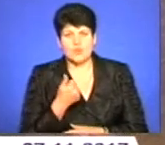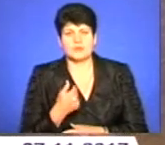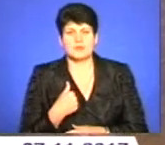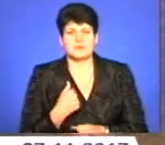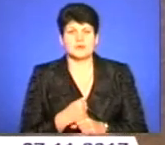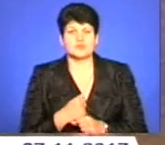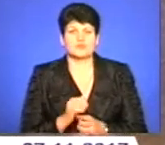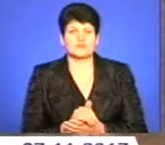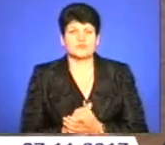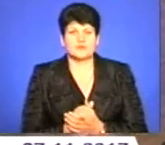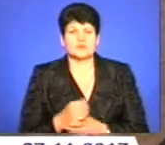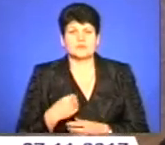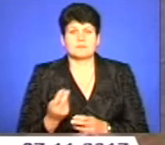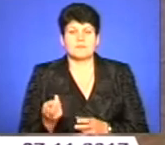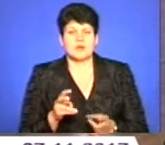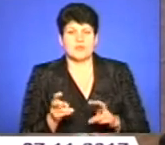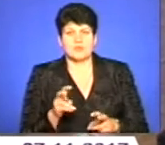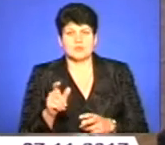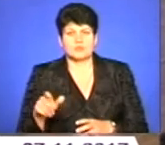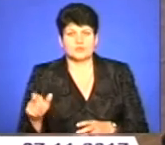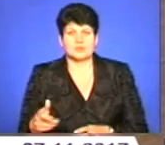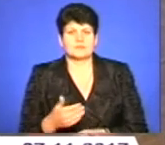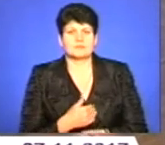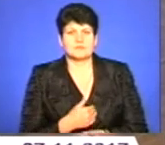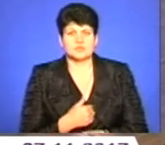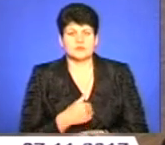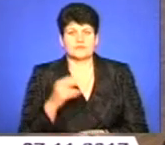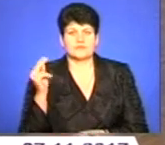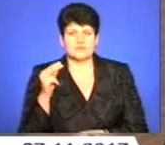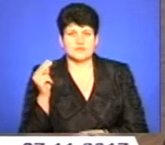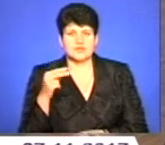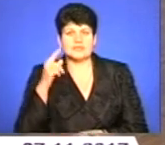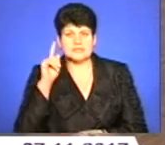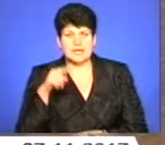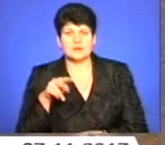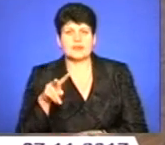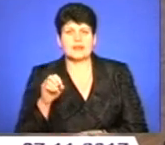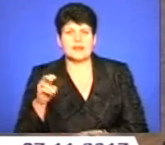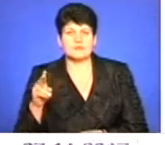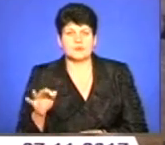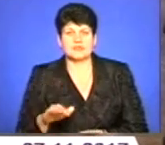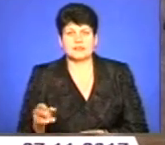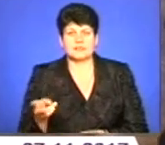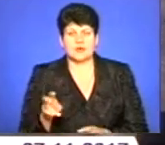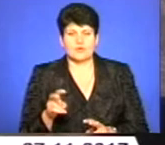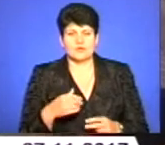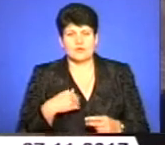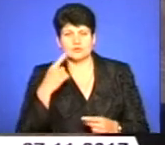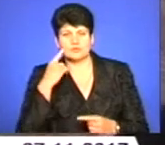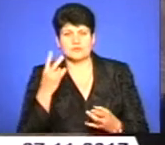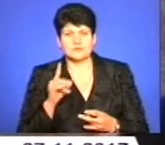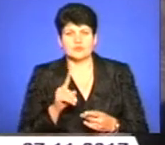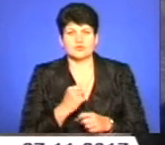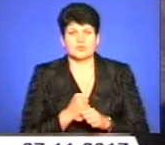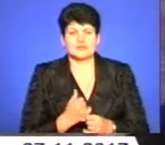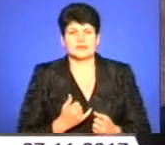працюємо в товаристві. До нас приходять люди, які бажають, вивчають, знають Левкого, діти приходять. Я думаю, там треба щось зробити